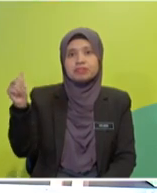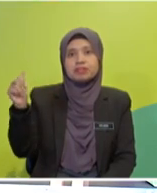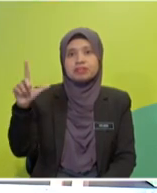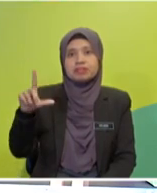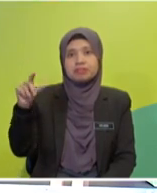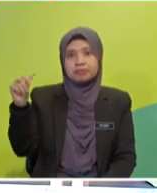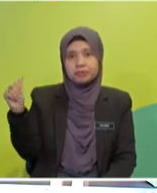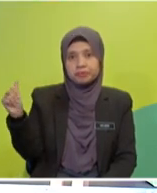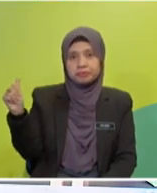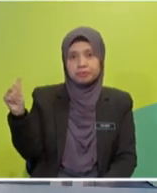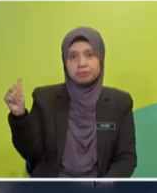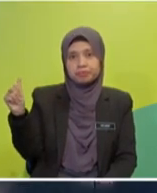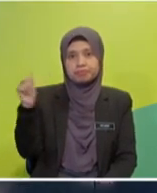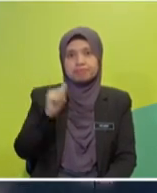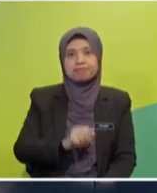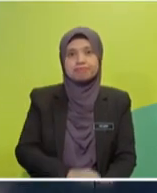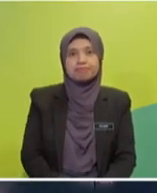la la.